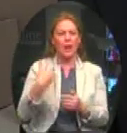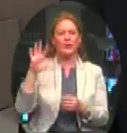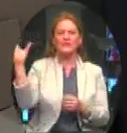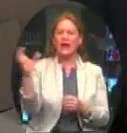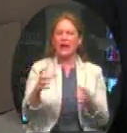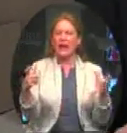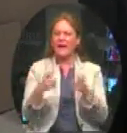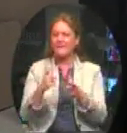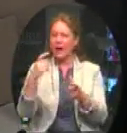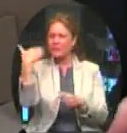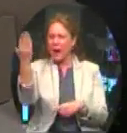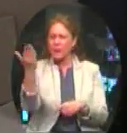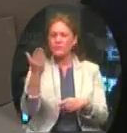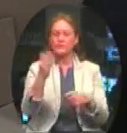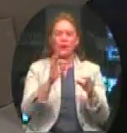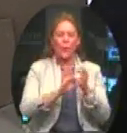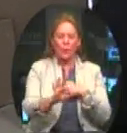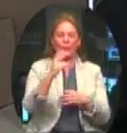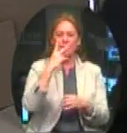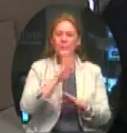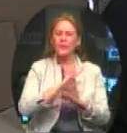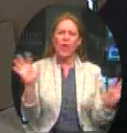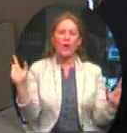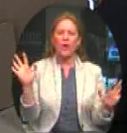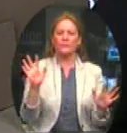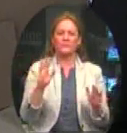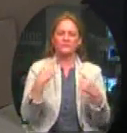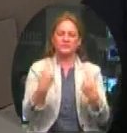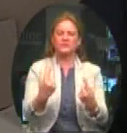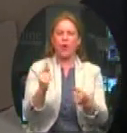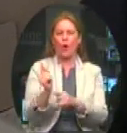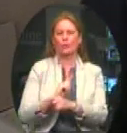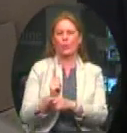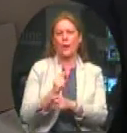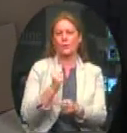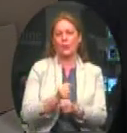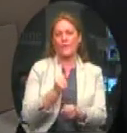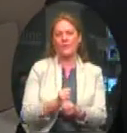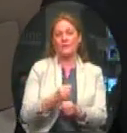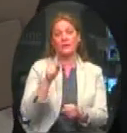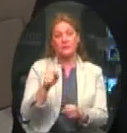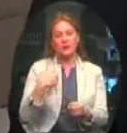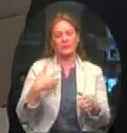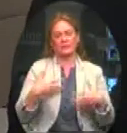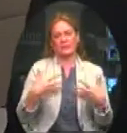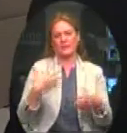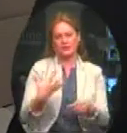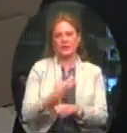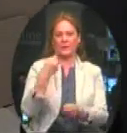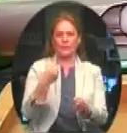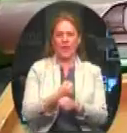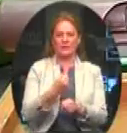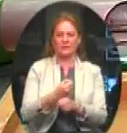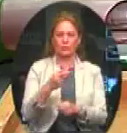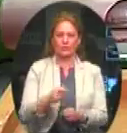הקבלים, וגם שהכל יעבוד בצורה אוטומטית, וזה אני מאוד מאוד שמח שהצלחנו להגיע לרזולוציה